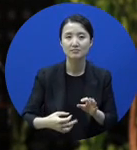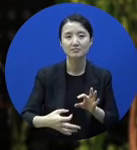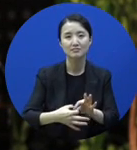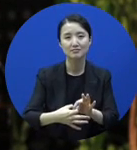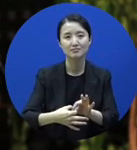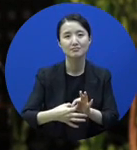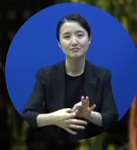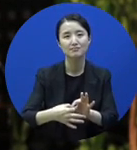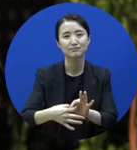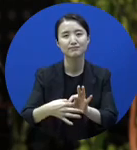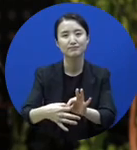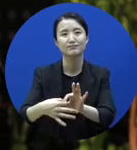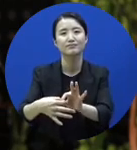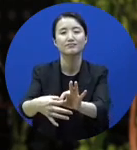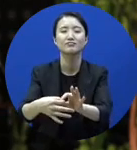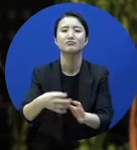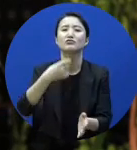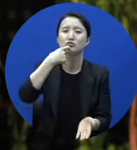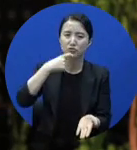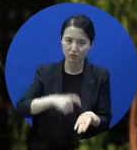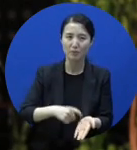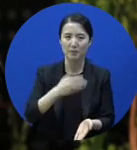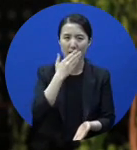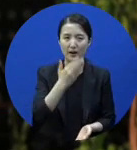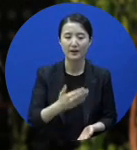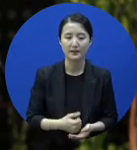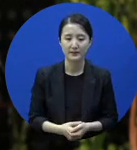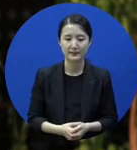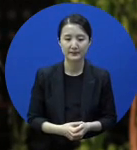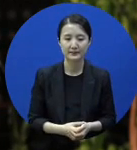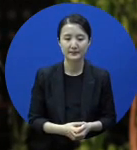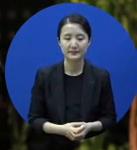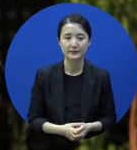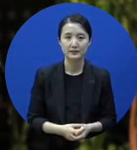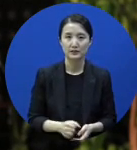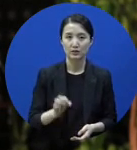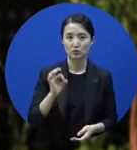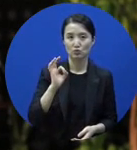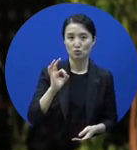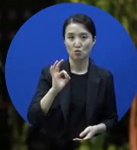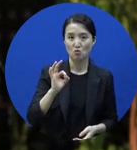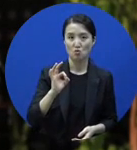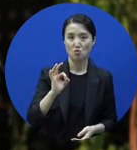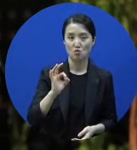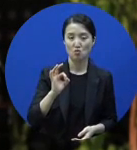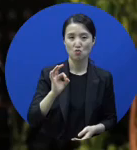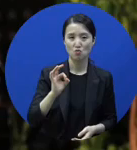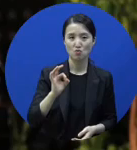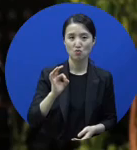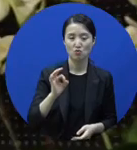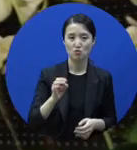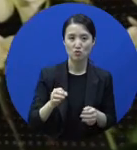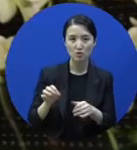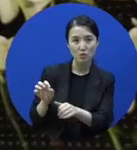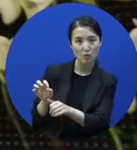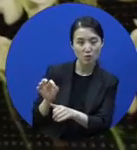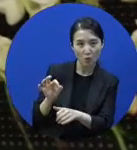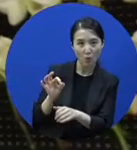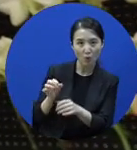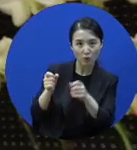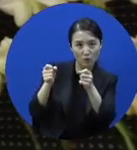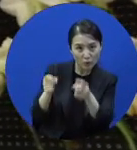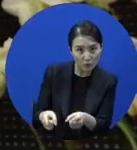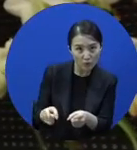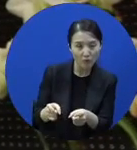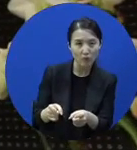쉽습니다. 처음이 좀 어려운 부분들인 것 같아요. 그래서 그런 어떤 많은 돈으로 바꿀 수 있는 상품들이 주변에 되게 많이